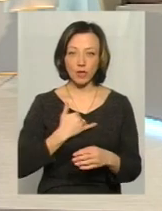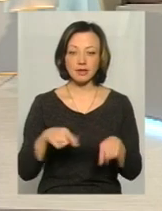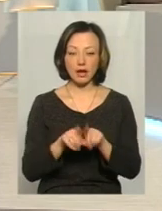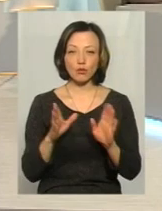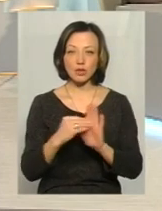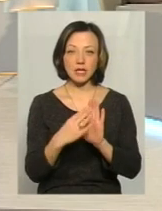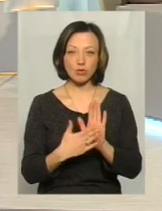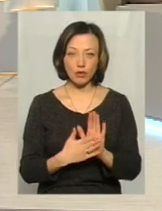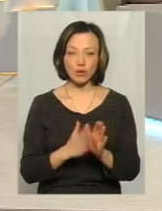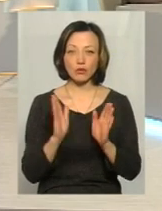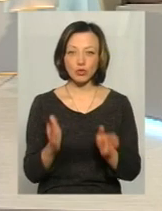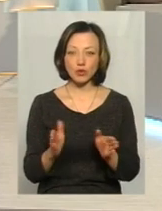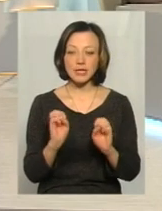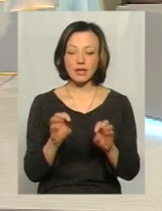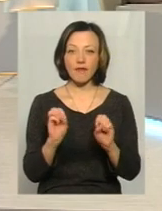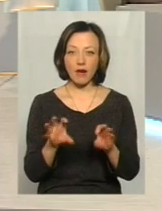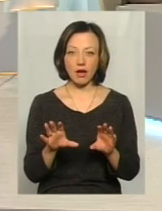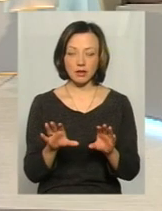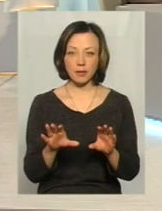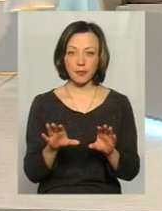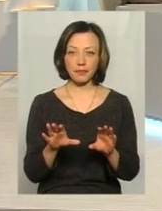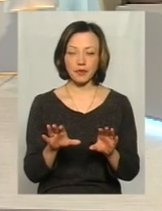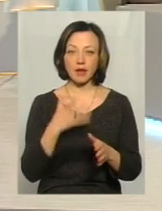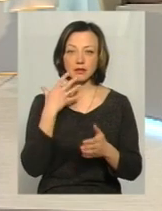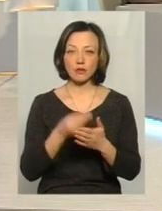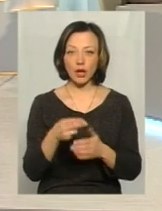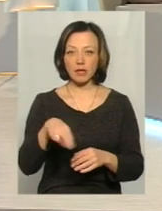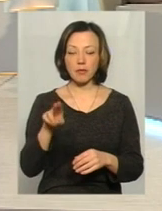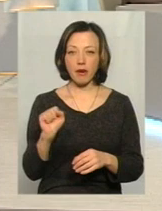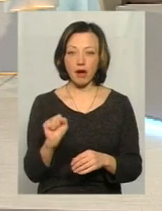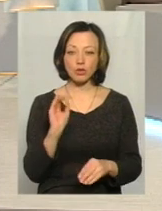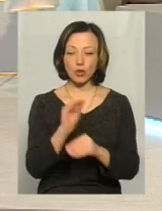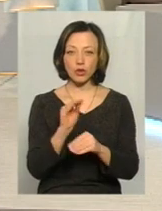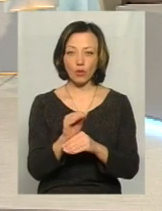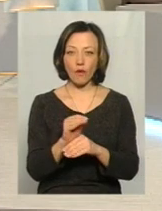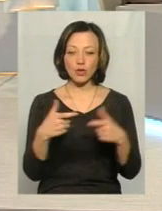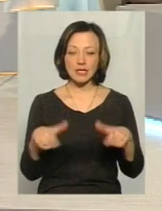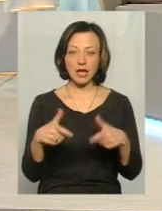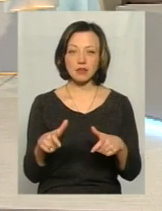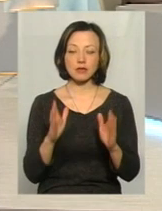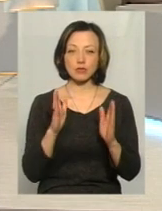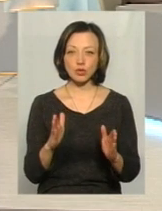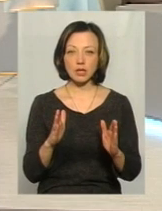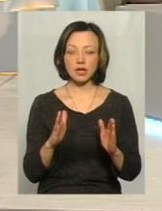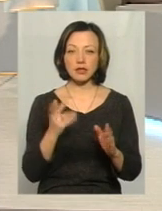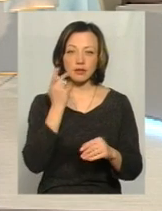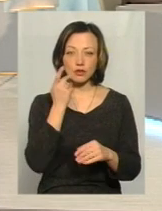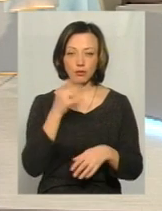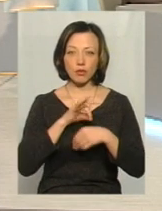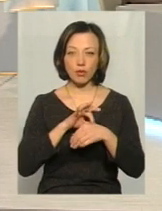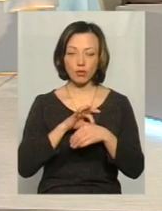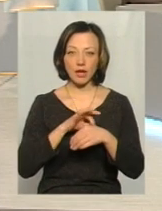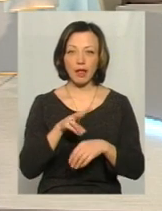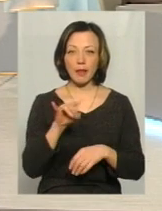будуть зареєстровані, вони будуть здавати своє ДПА під час додаткової сесії, яка буде традиційно проходити